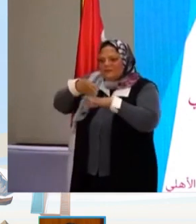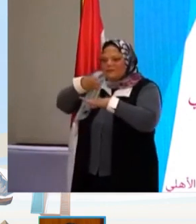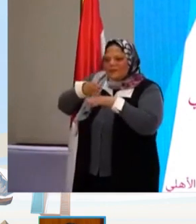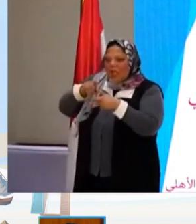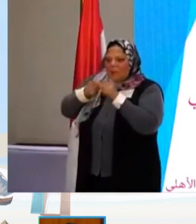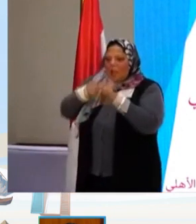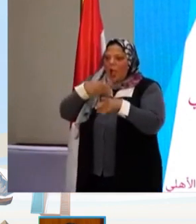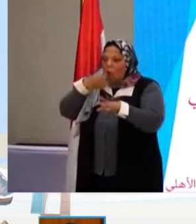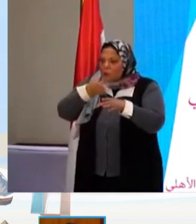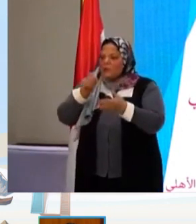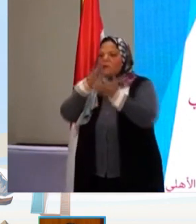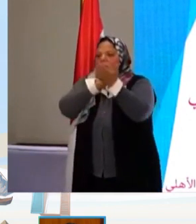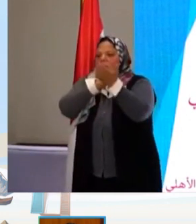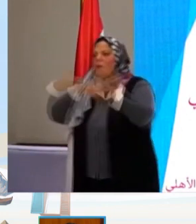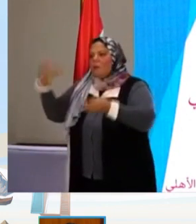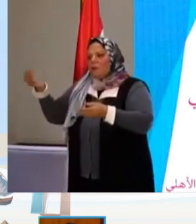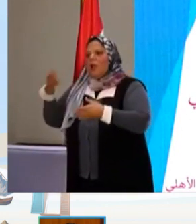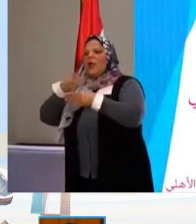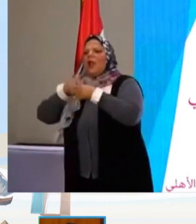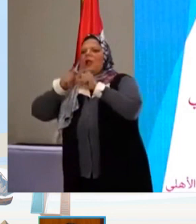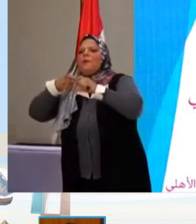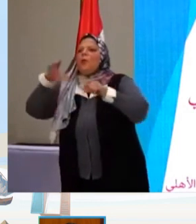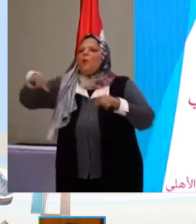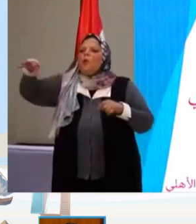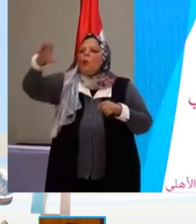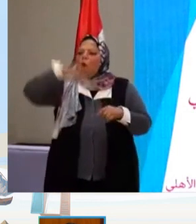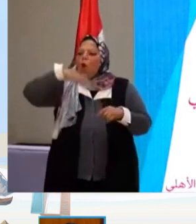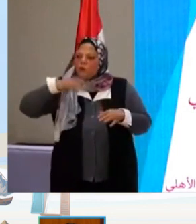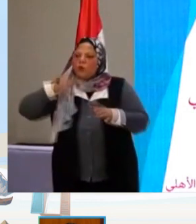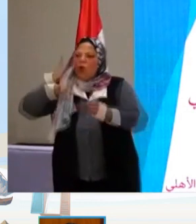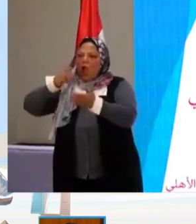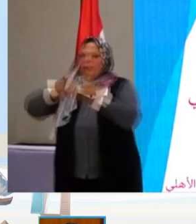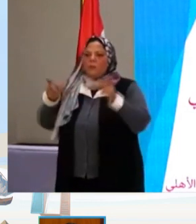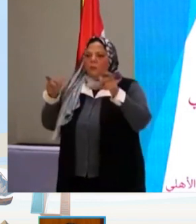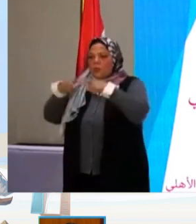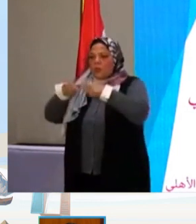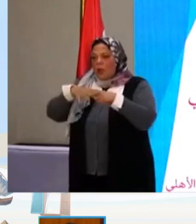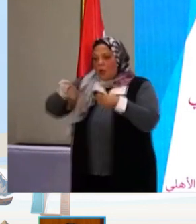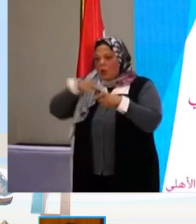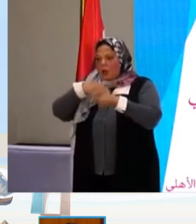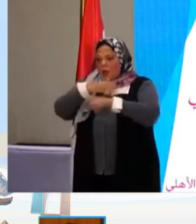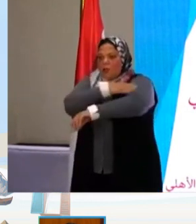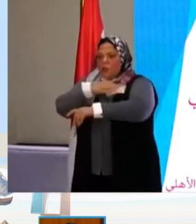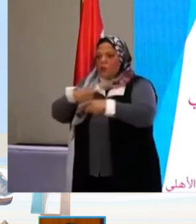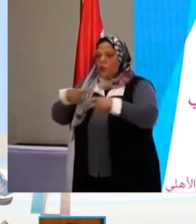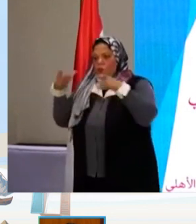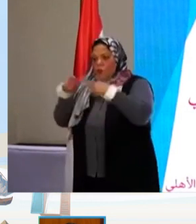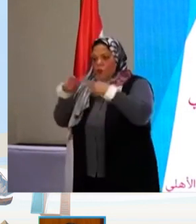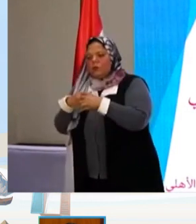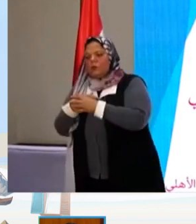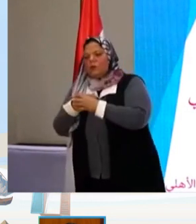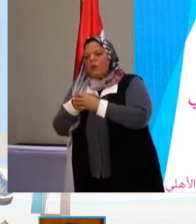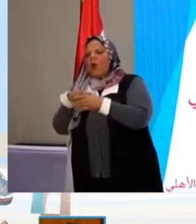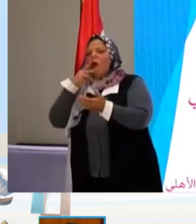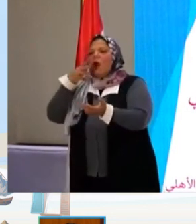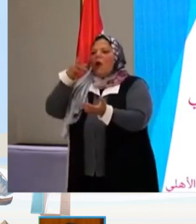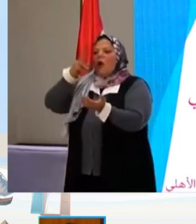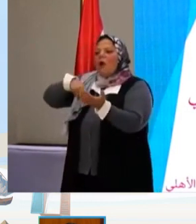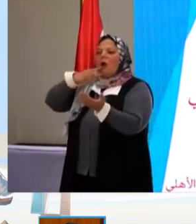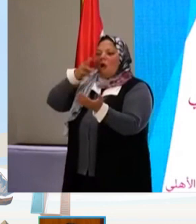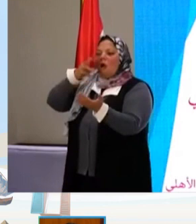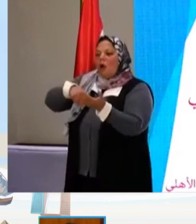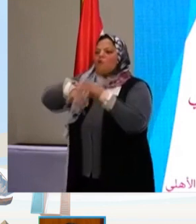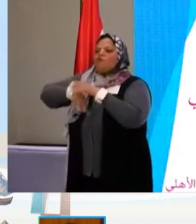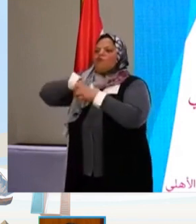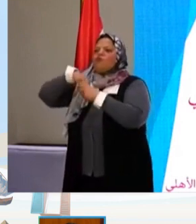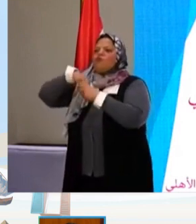غياب عدد من مجالس الادارات نتيجه للوفاه او نتيجه لعدم رغبه باقي الاعضاء في استكمال مسيره